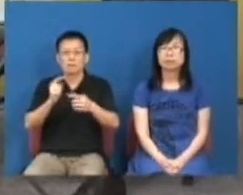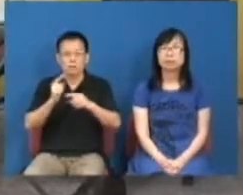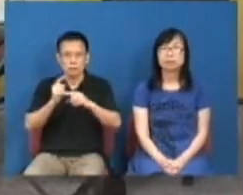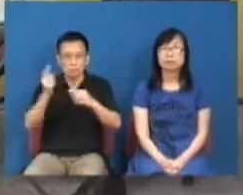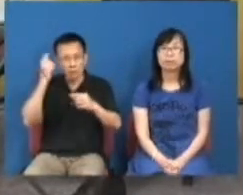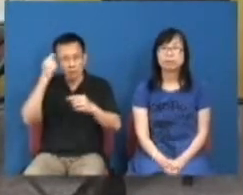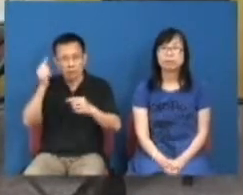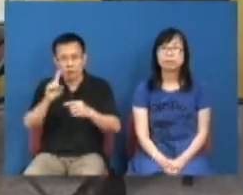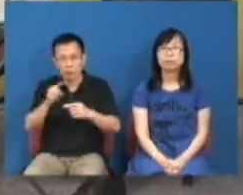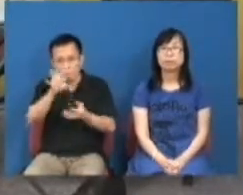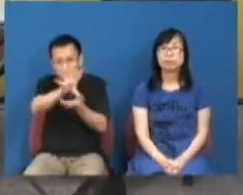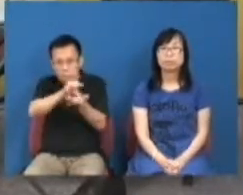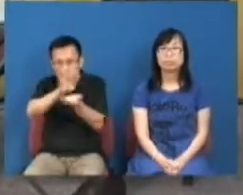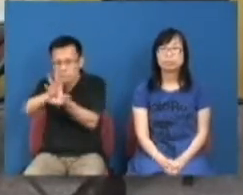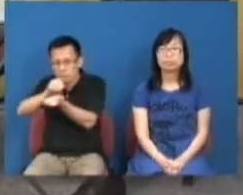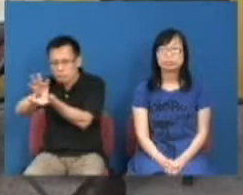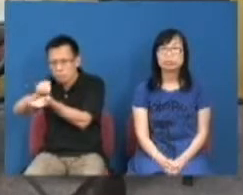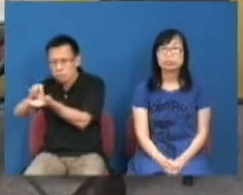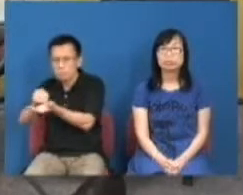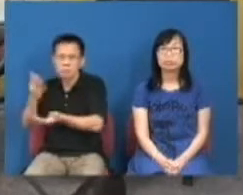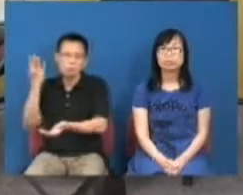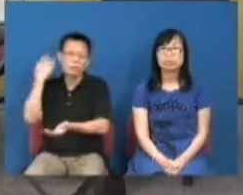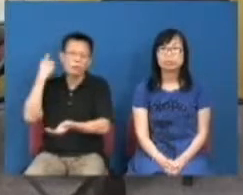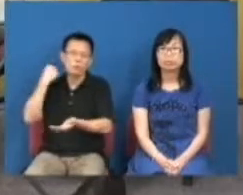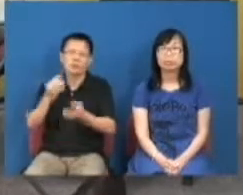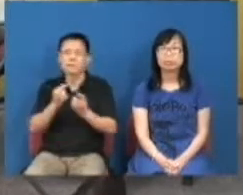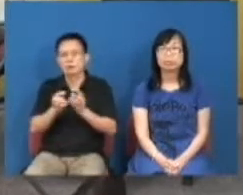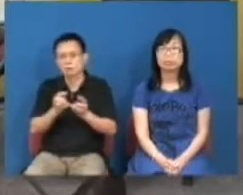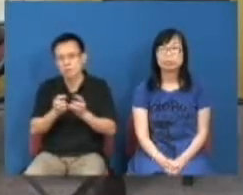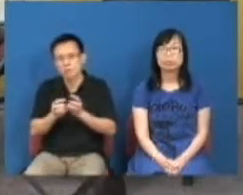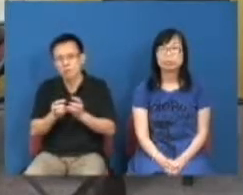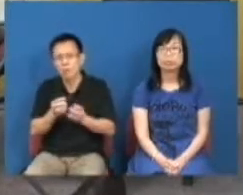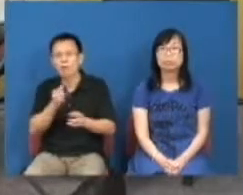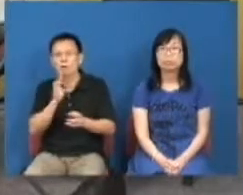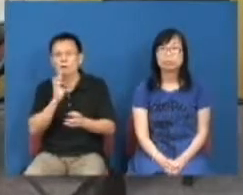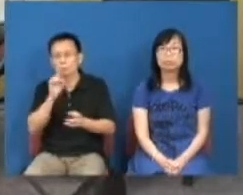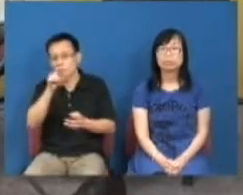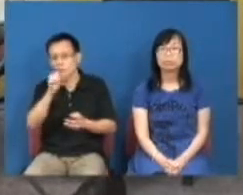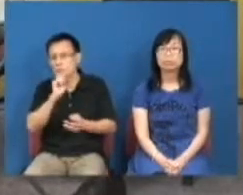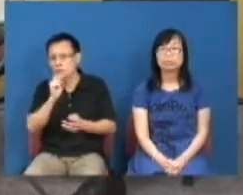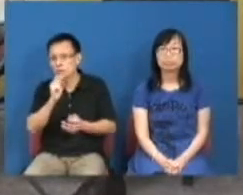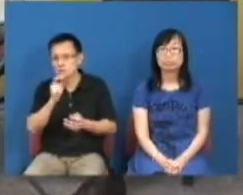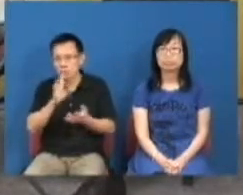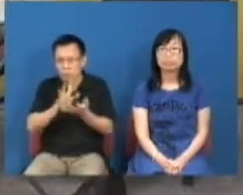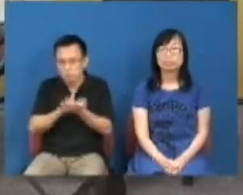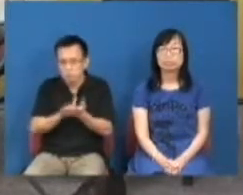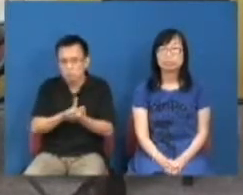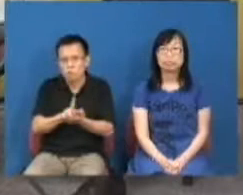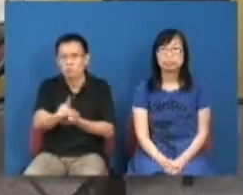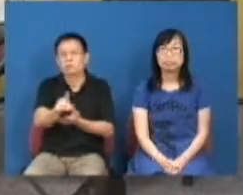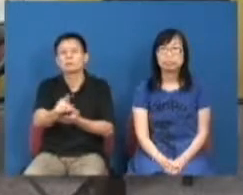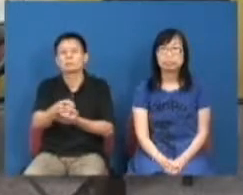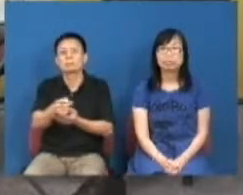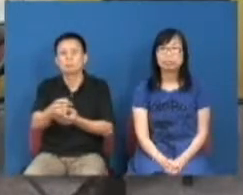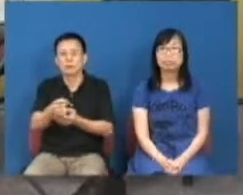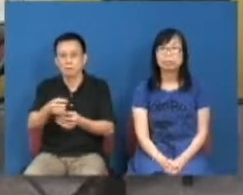得係搜集雙方背後嘅資料啊嘛。 嗯。 如果你有呢一方面嘅專業，係事